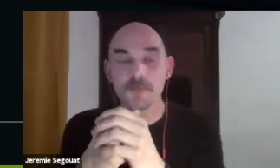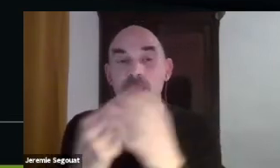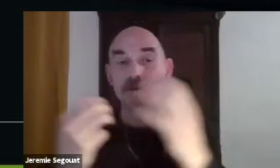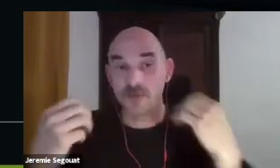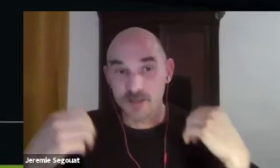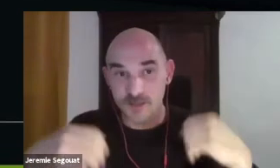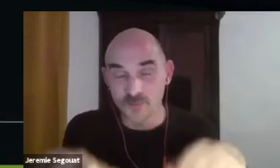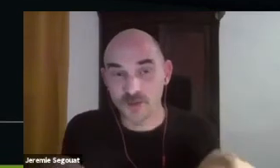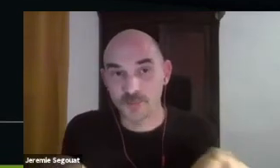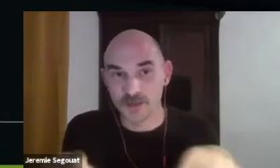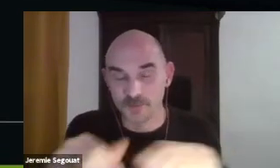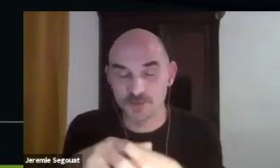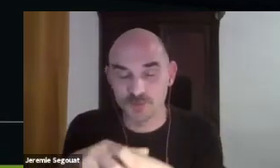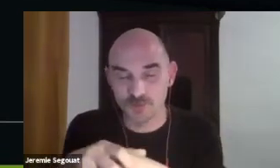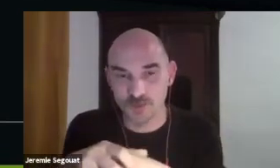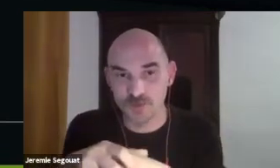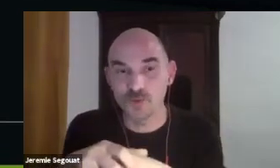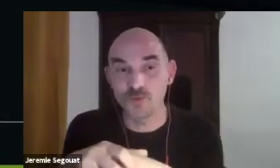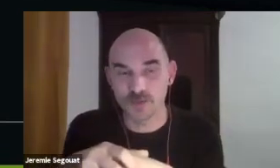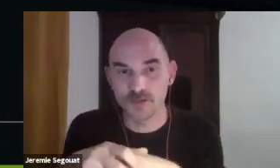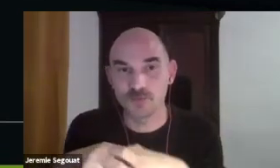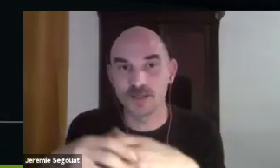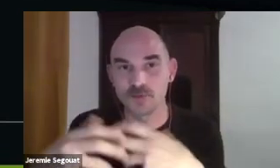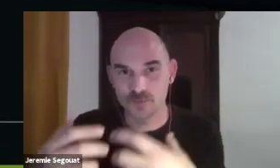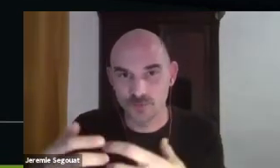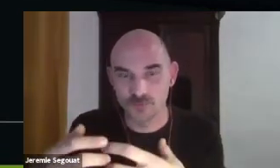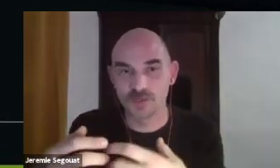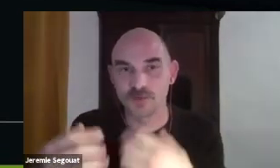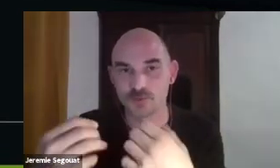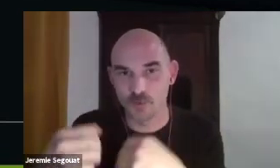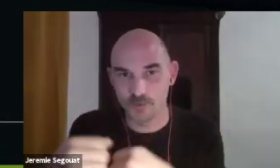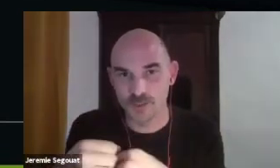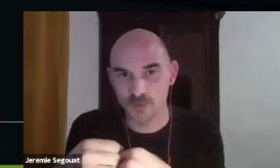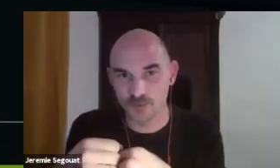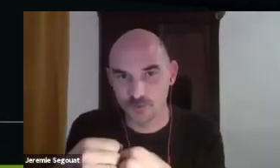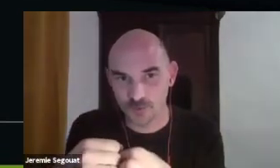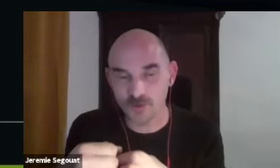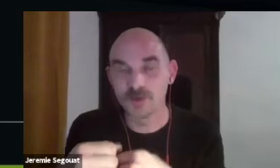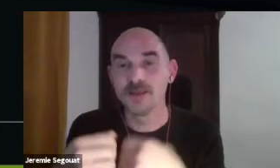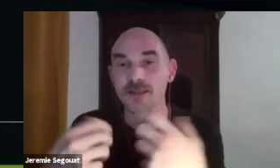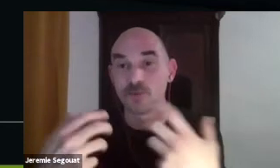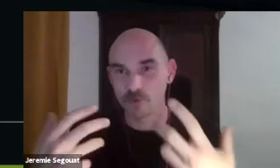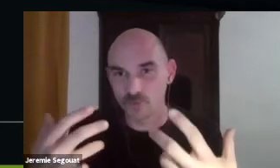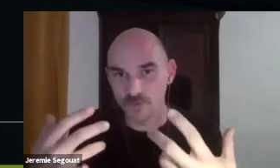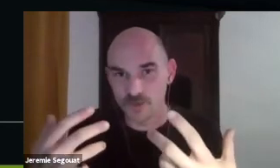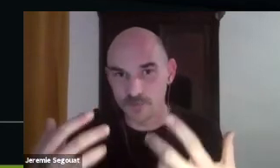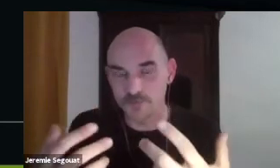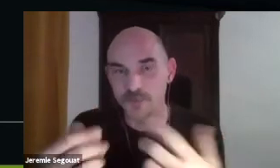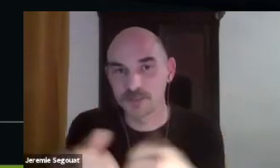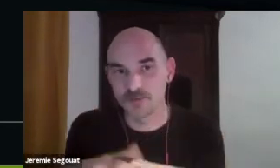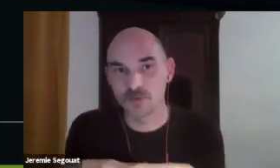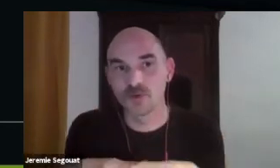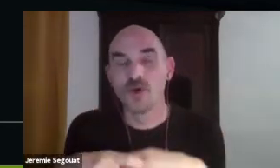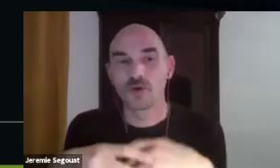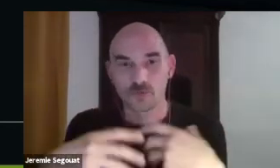tactiles va être découvert par les personnes sourdes aveugles au travers de la tension qui va se propager dans notre corps et qu'on va retrouver dans les mains